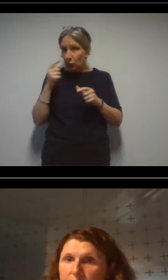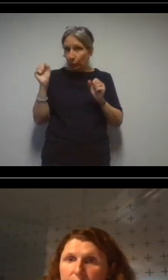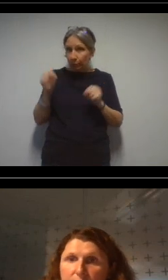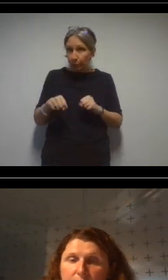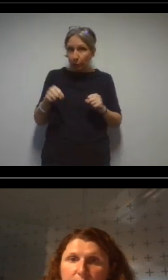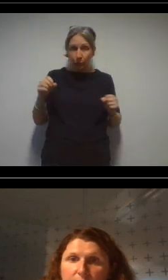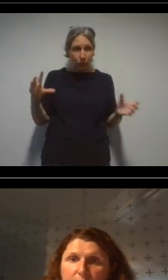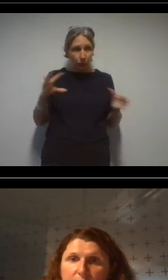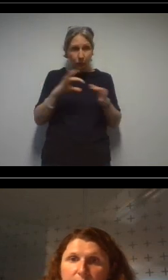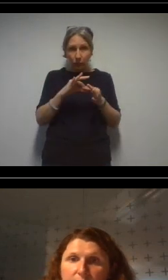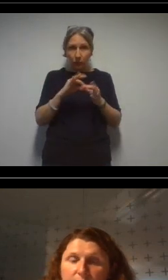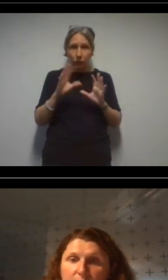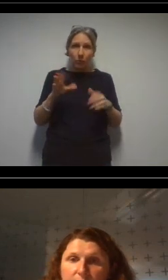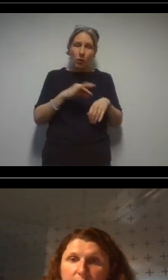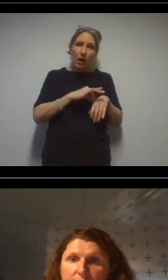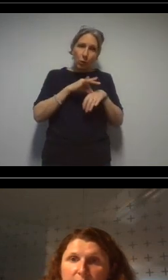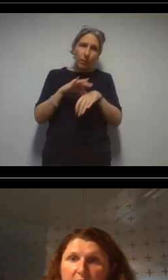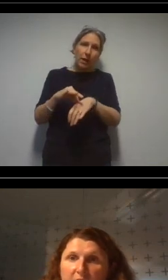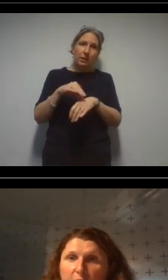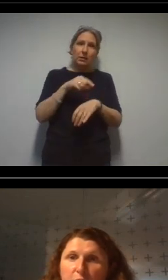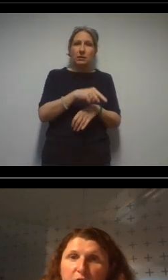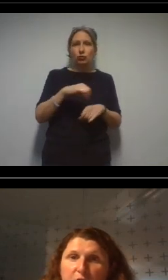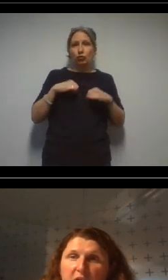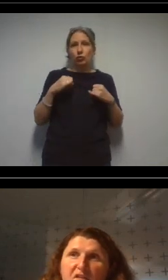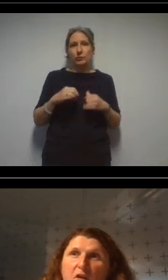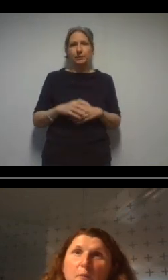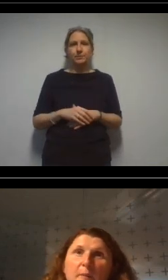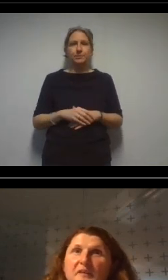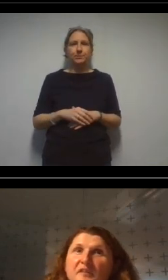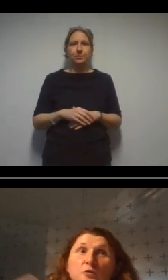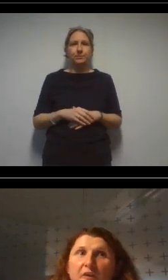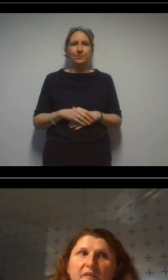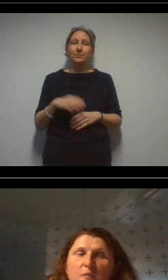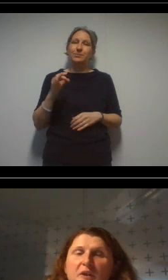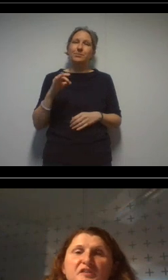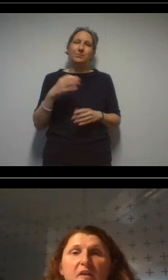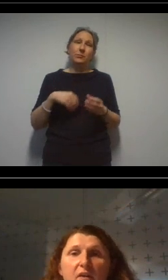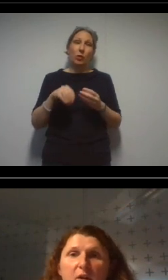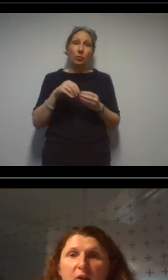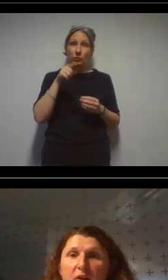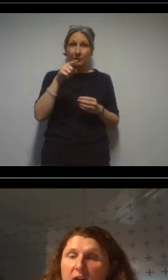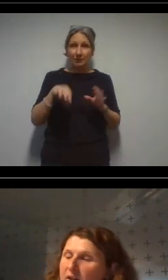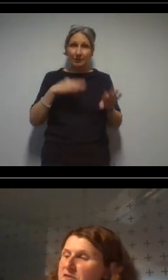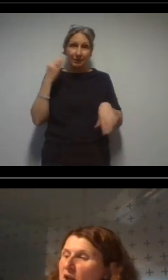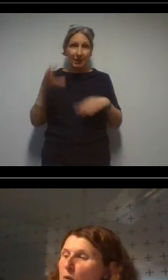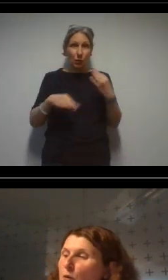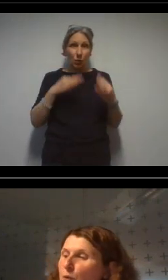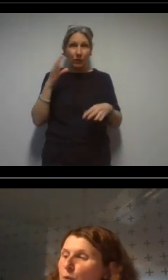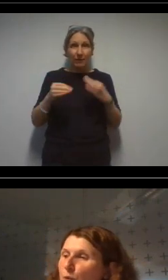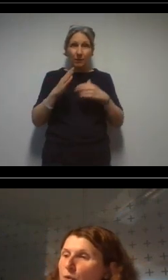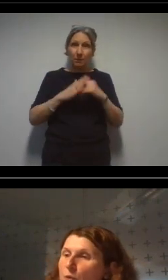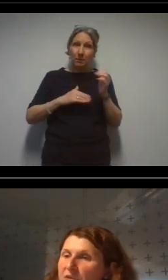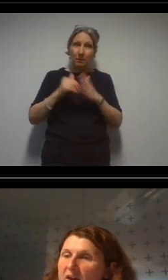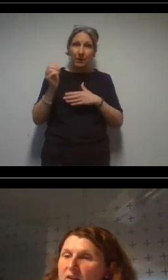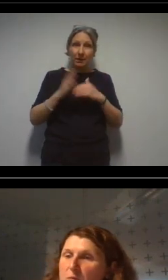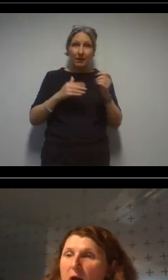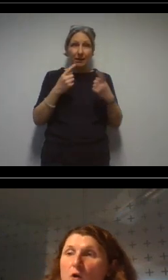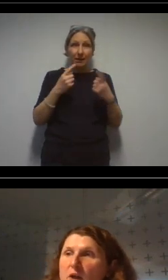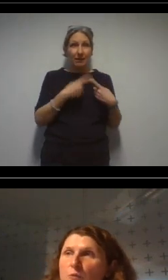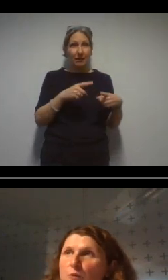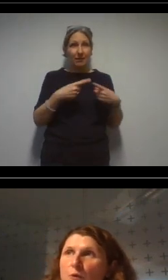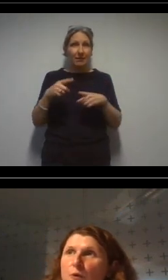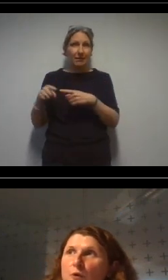il est possible d'accompagner et d'accueillir ce jeune. Voilà. Et en plus, voilà, ça va leur permettre de découvrir des métiers et finalement, on